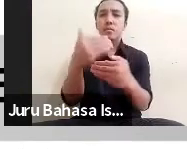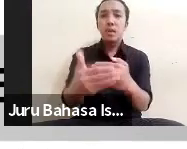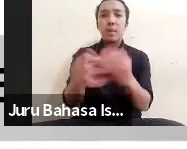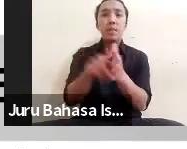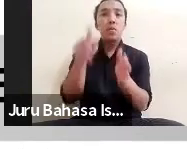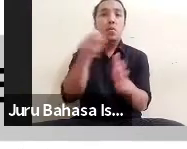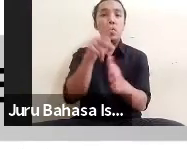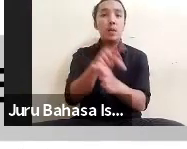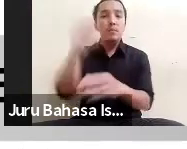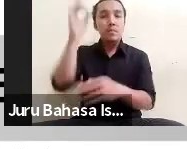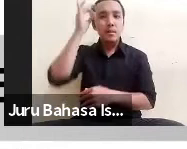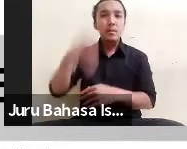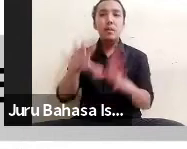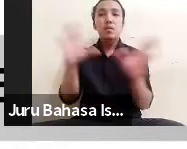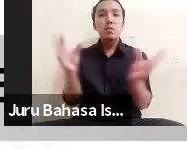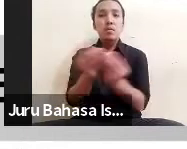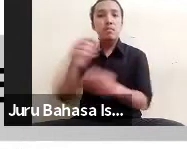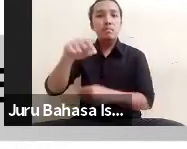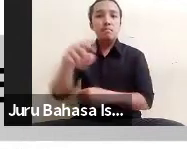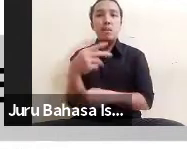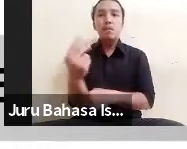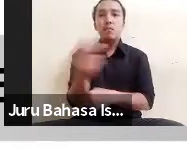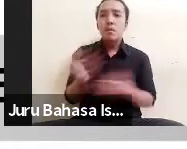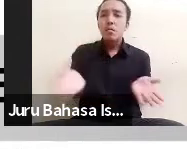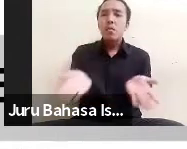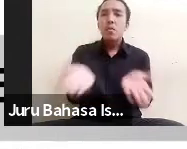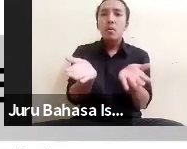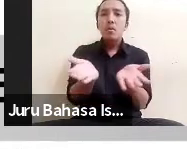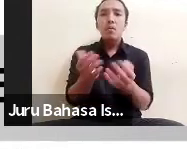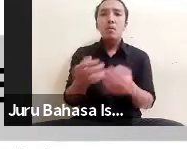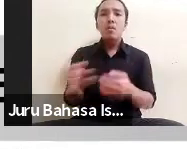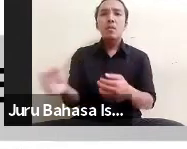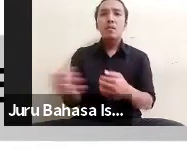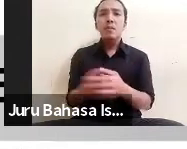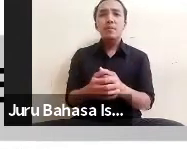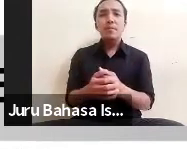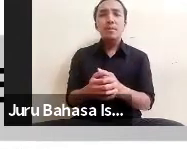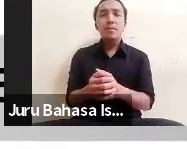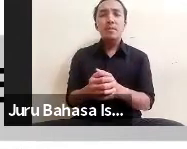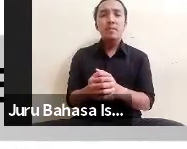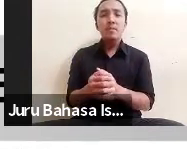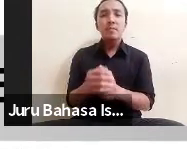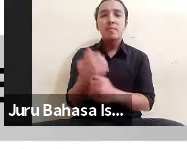kita mendorong agar data difabel juga ada. Mengapa kok data ini penting? Karena